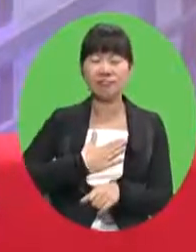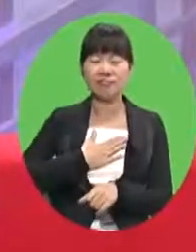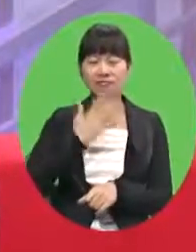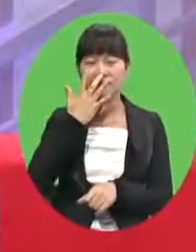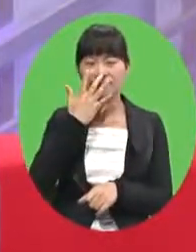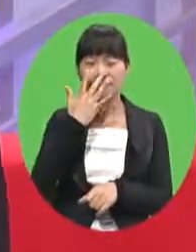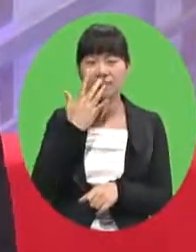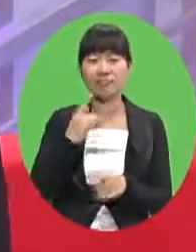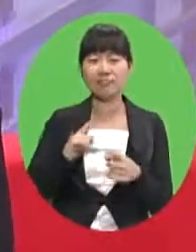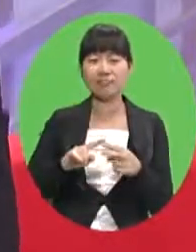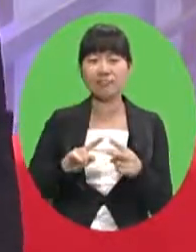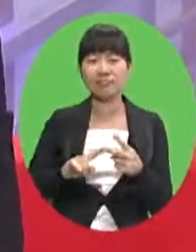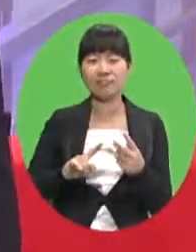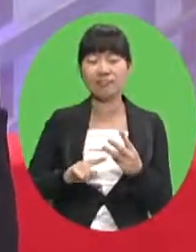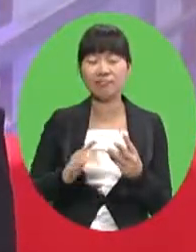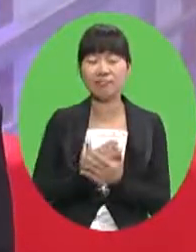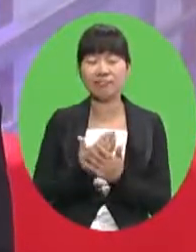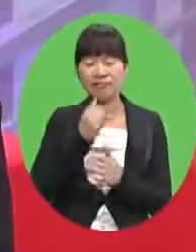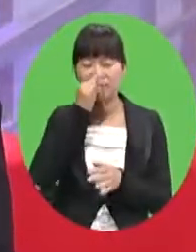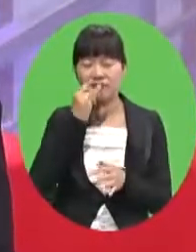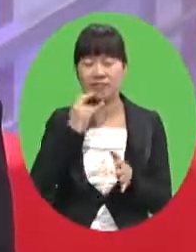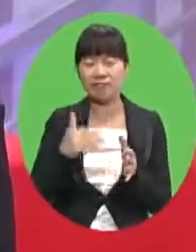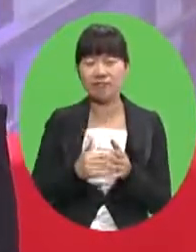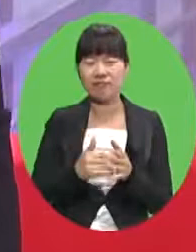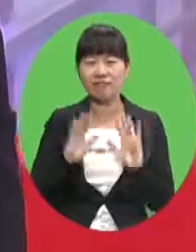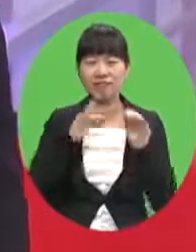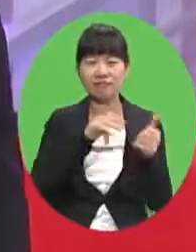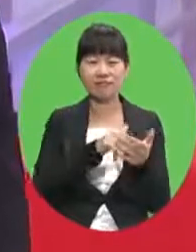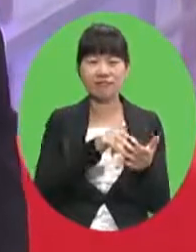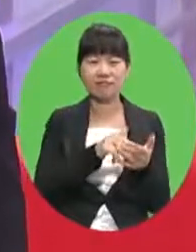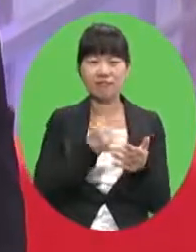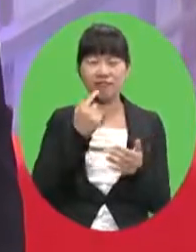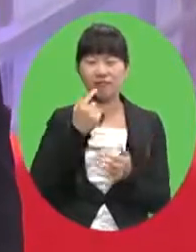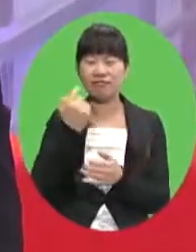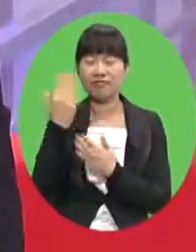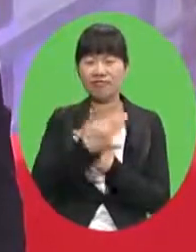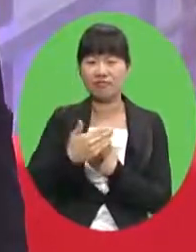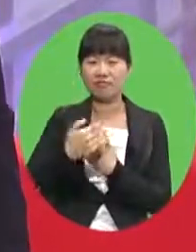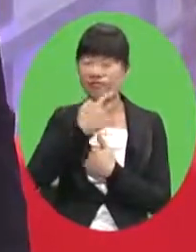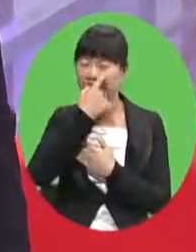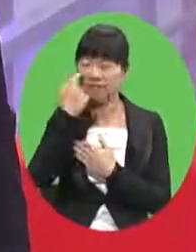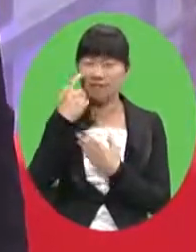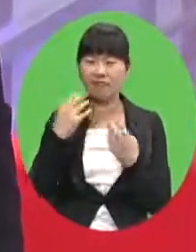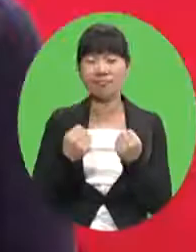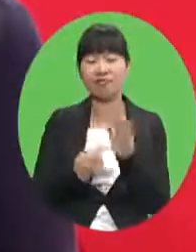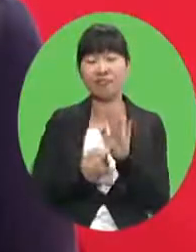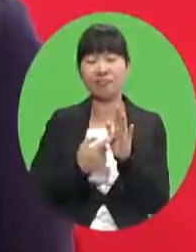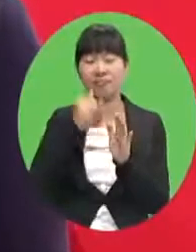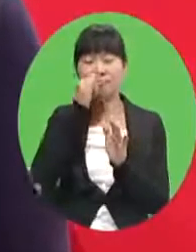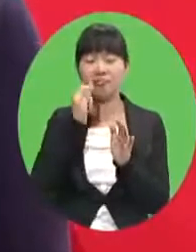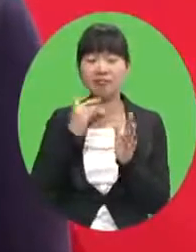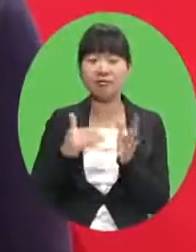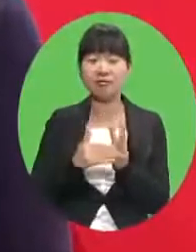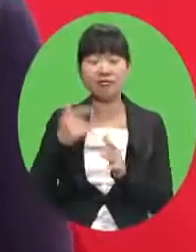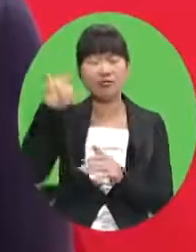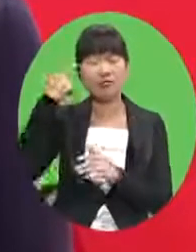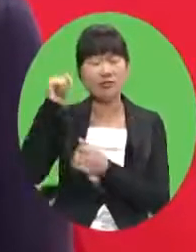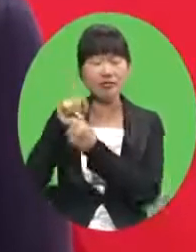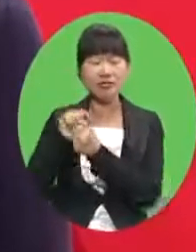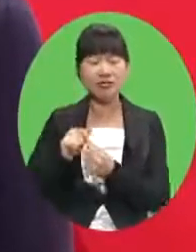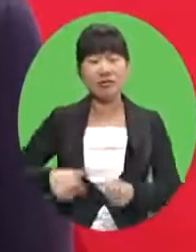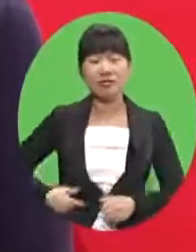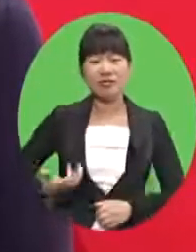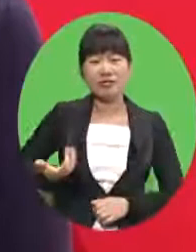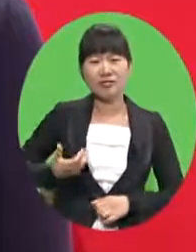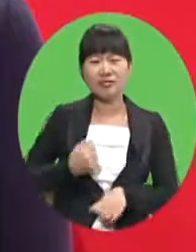그래서 그렇게 세 가지로 대별이 되고 아이들 같은 경우는. 신체적인 등장을 많이 동반을 해요. 신체적인 이해. 예. 그러니까 두통, 복통, 예. 뭐